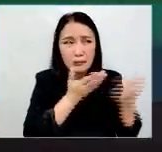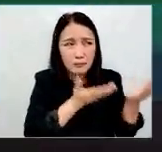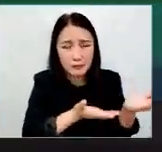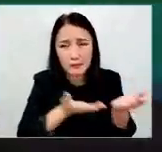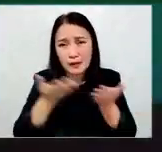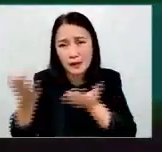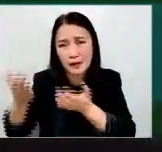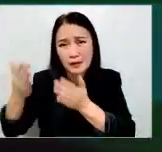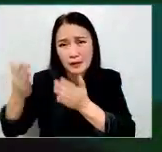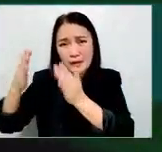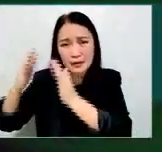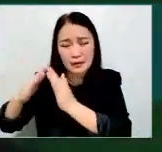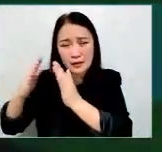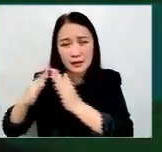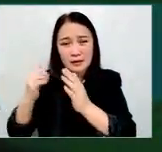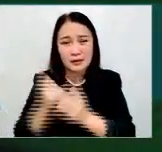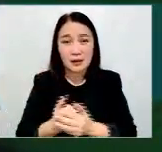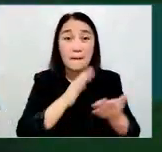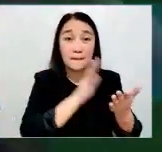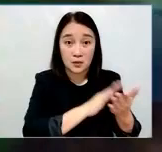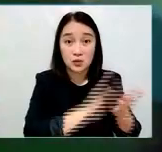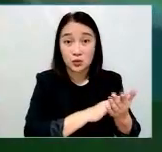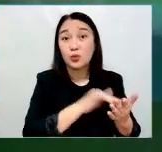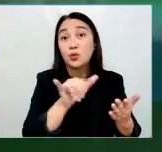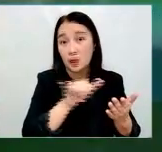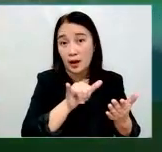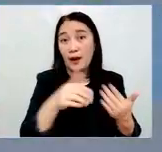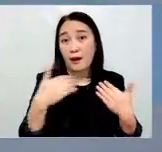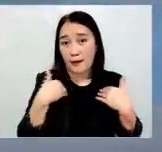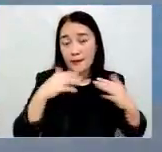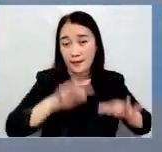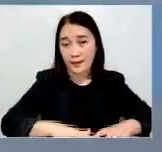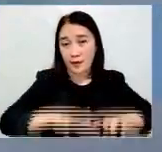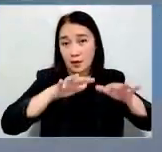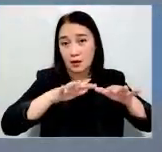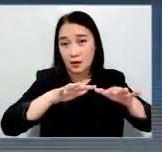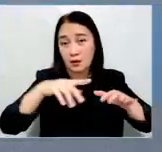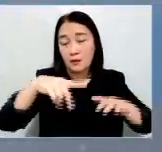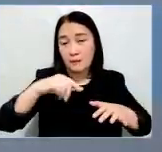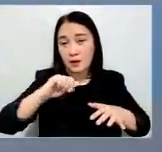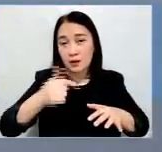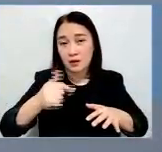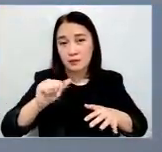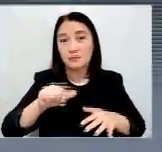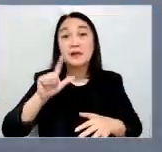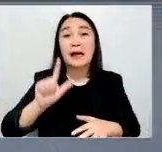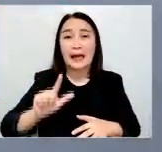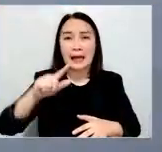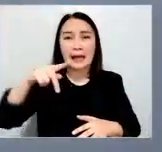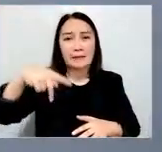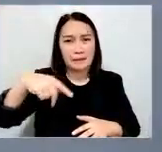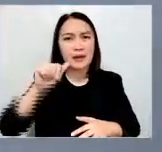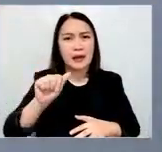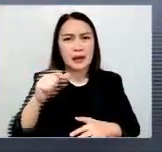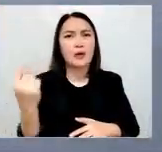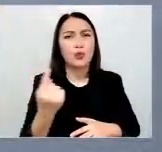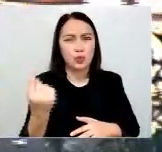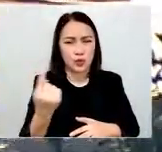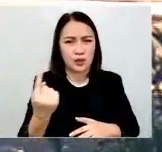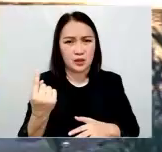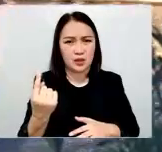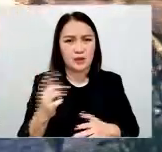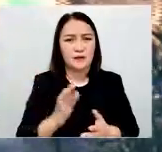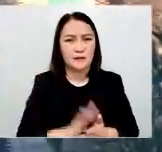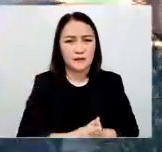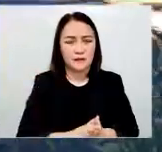Pati loob ng eskwelahan, pinasok ng baha. Ayon sa pag-asa, localized thunderstorms at buntot ng low pressure area ang sanhi